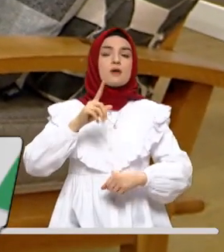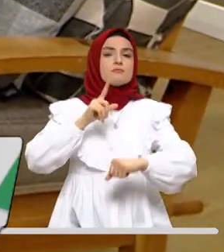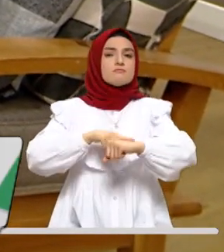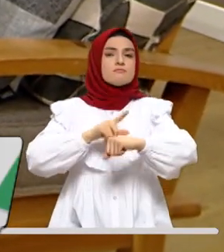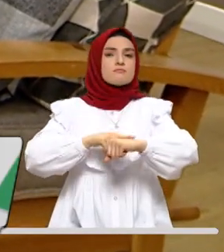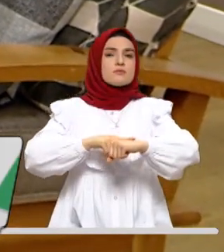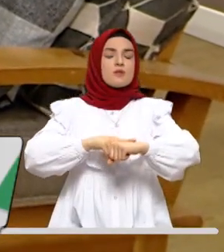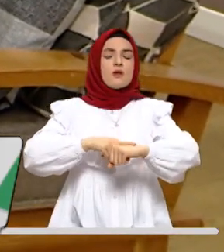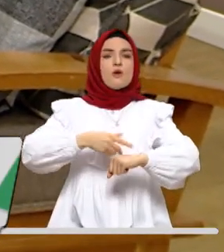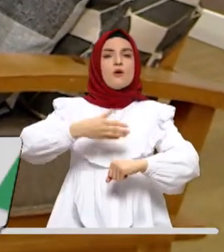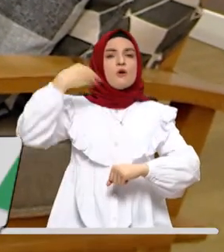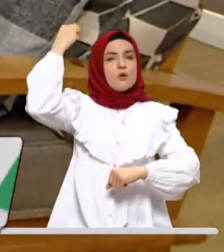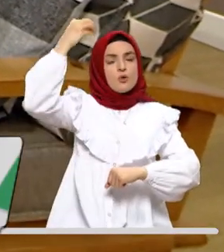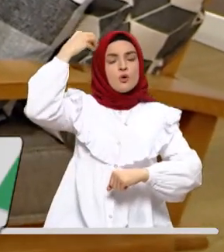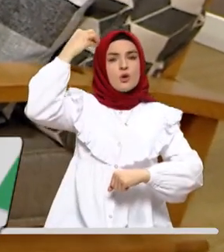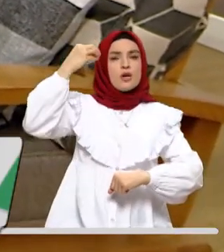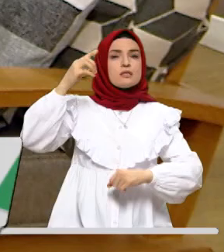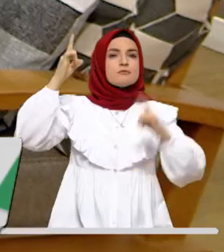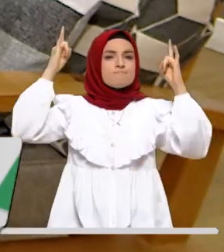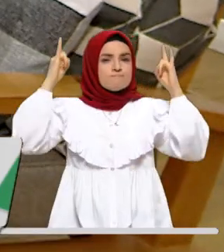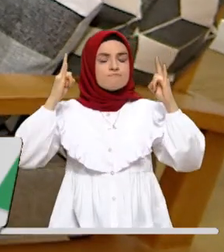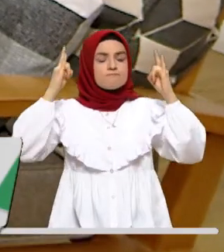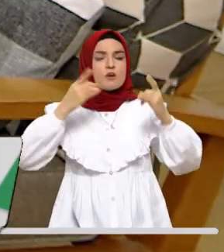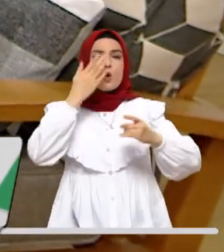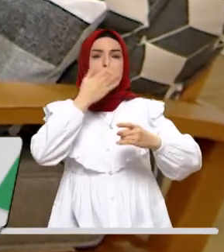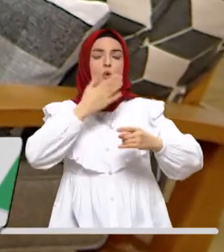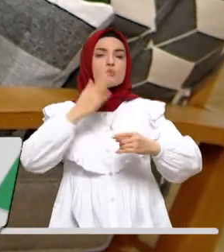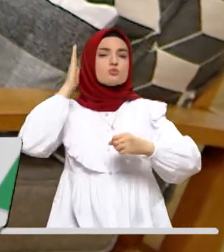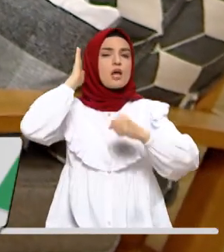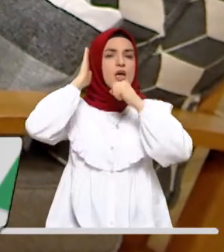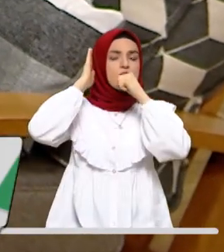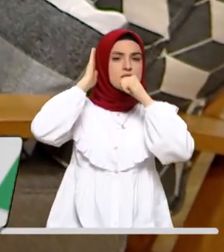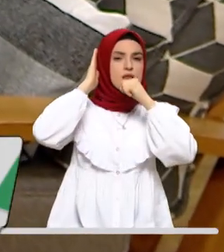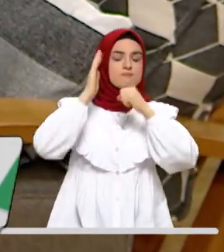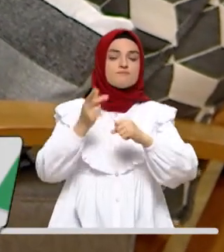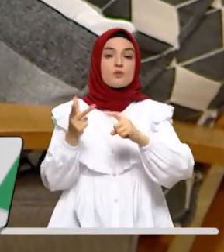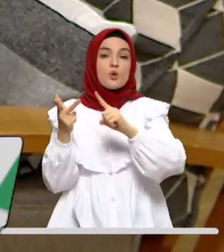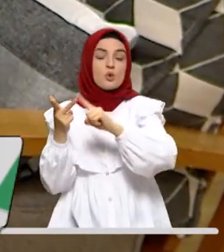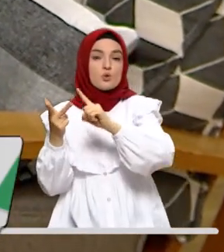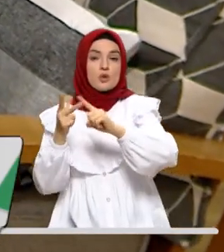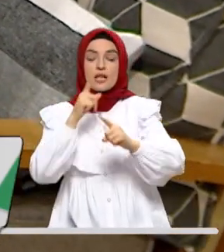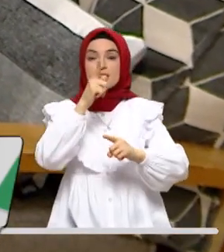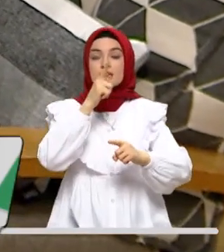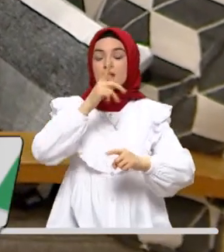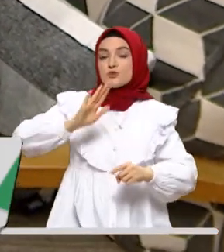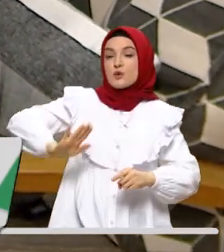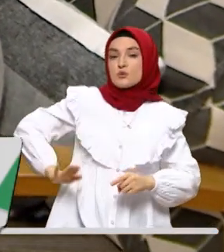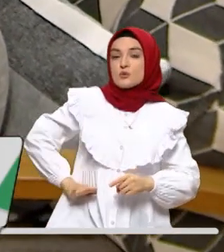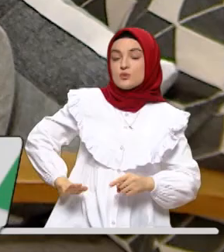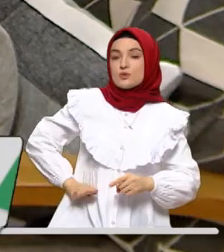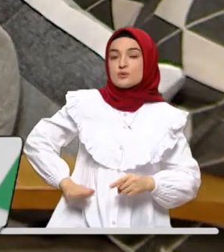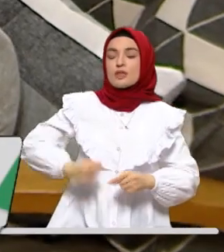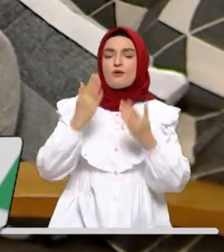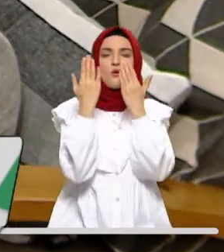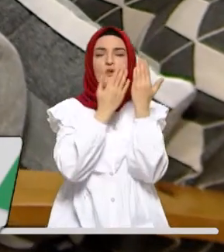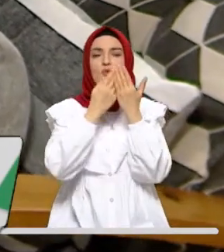müezzinlerin minarelerden okuduğu ezan sedası. Üçüncü ses sabilerin, çocukların